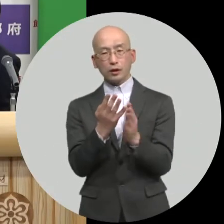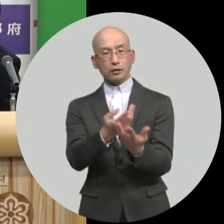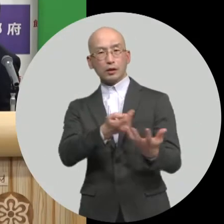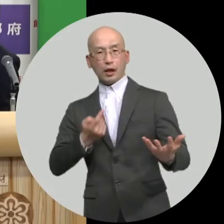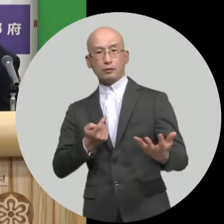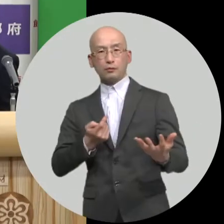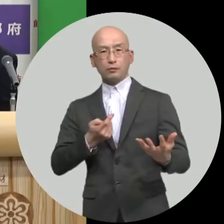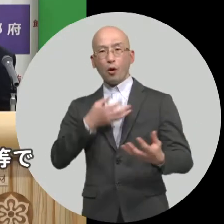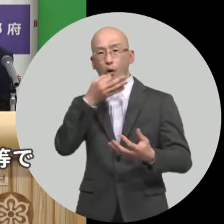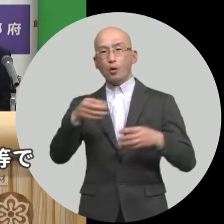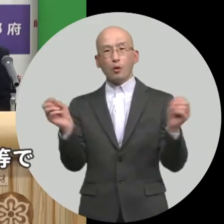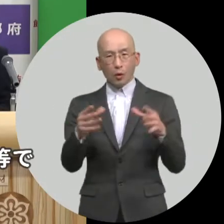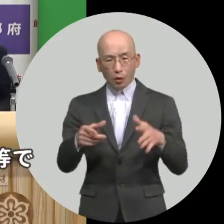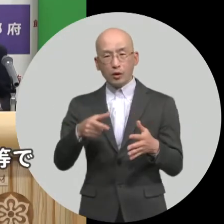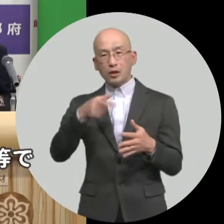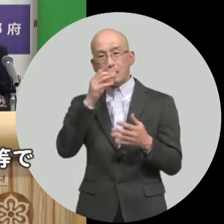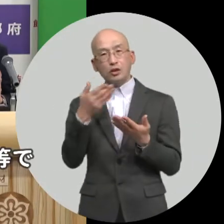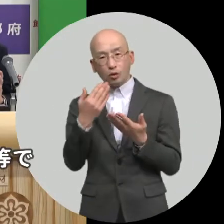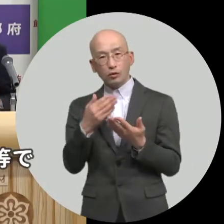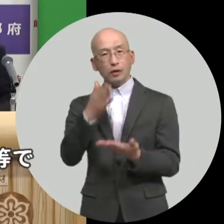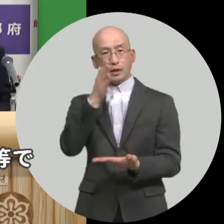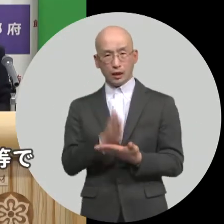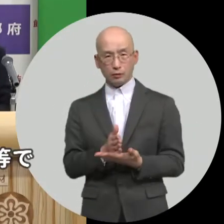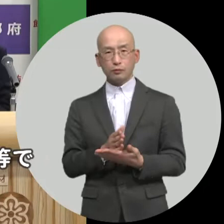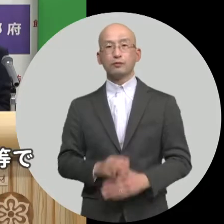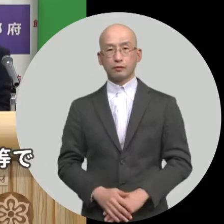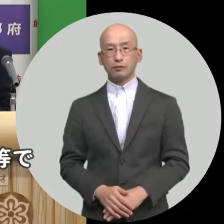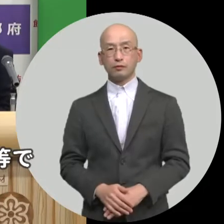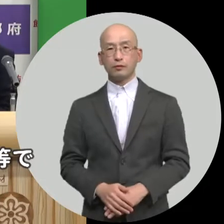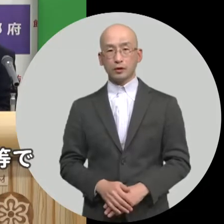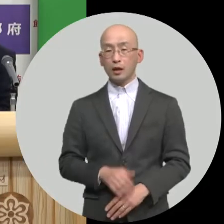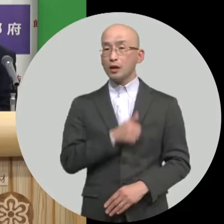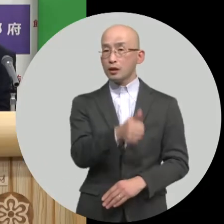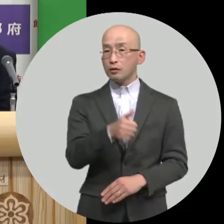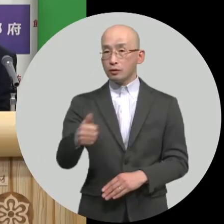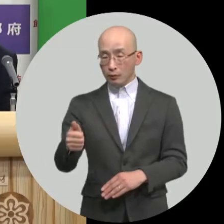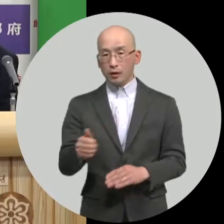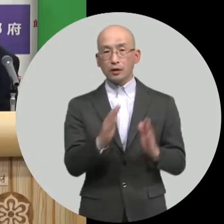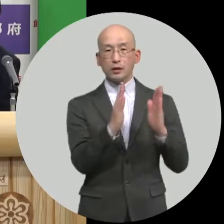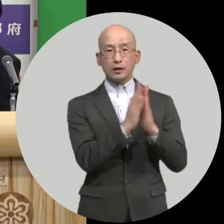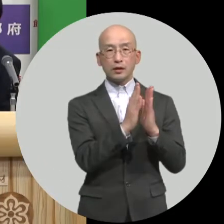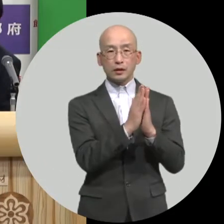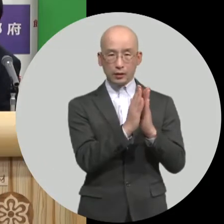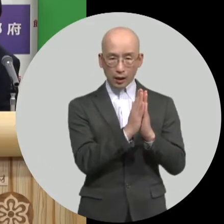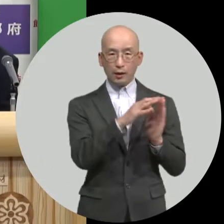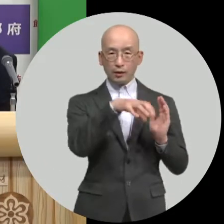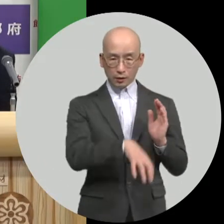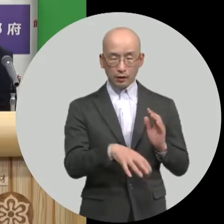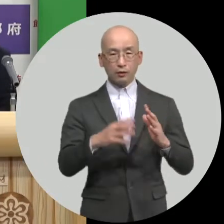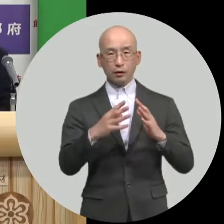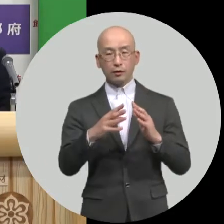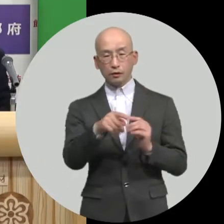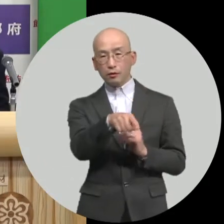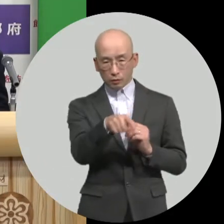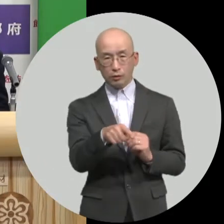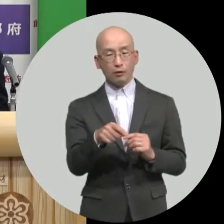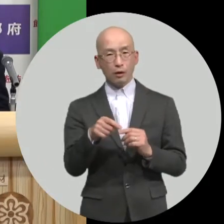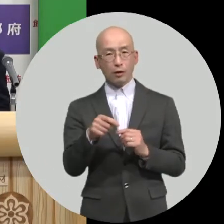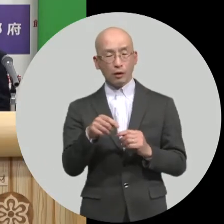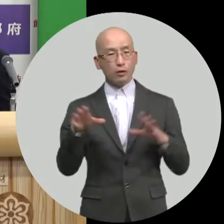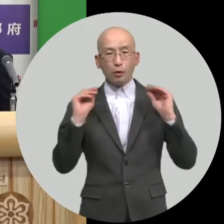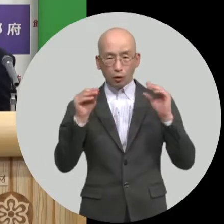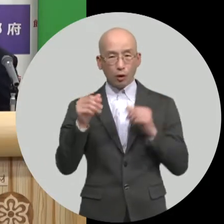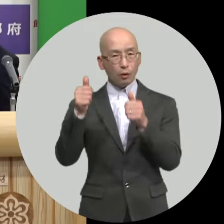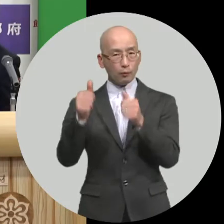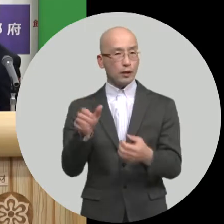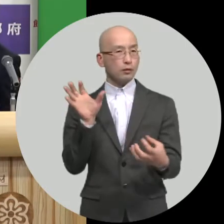える。それから参拝先それぞれに、ホームページ等でですね、様々な情報を出しておられますので、そこの情報にはぜひとも注